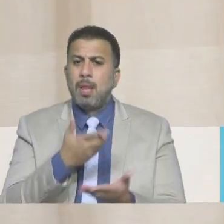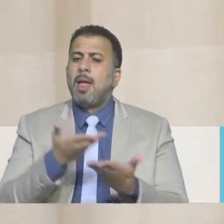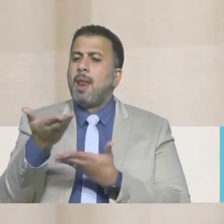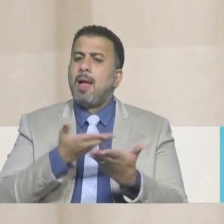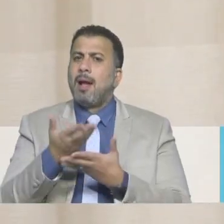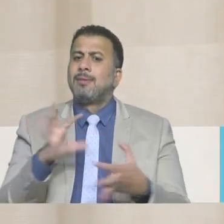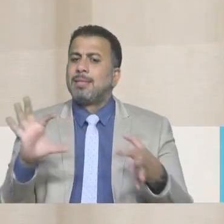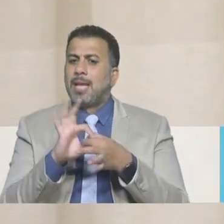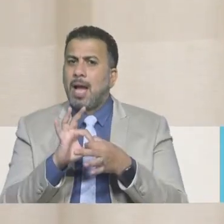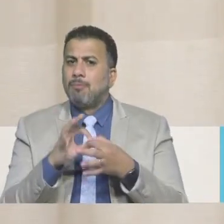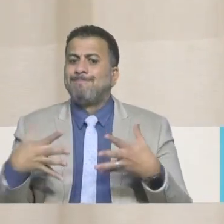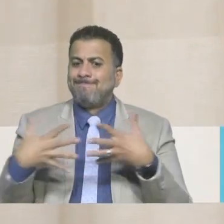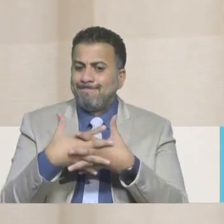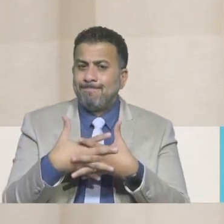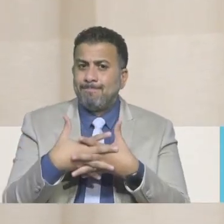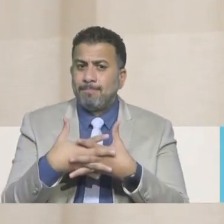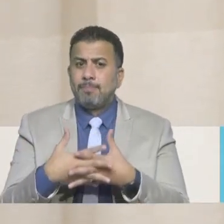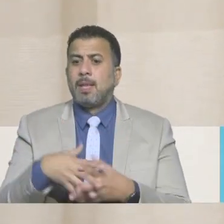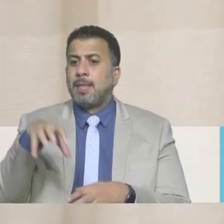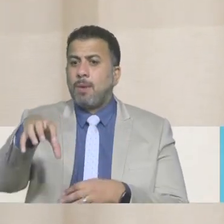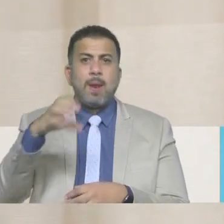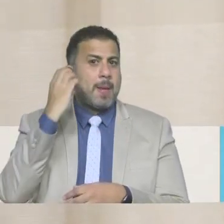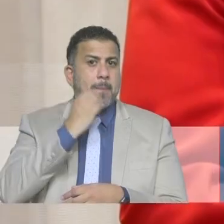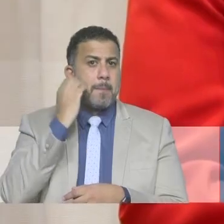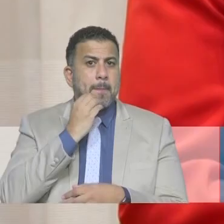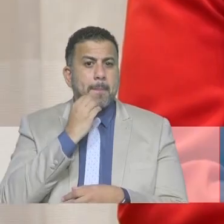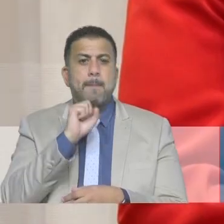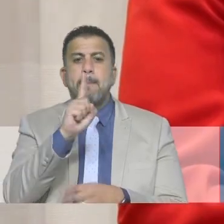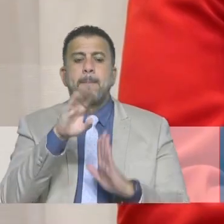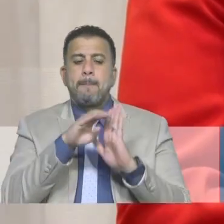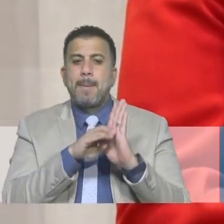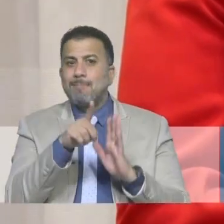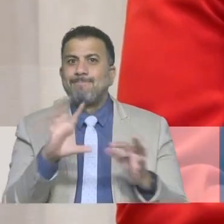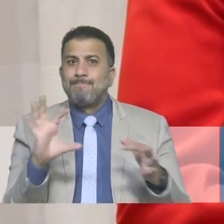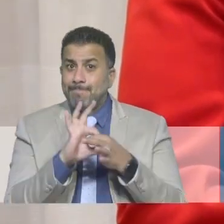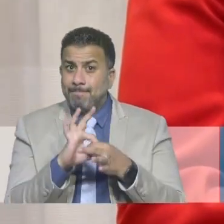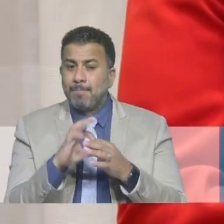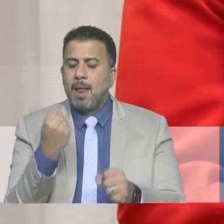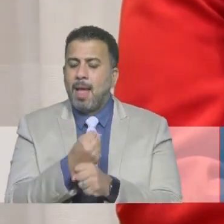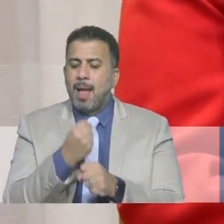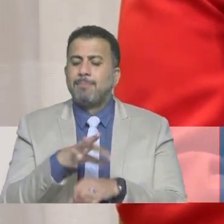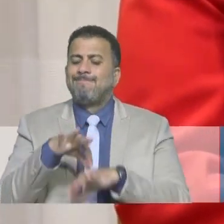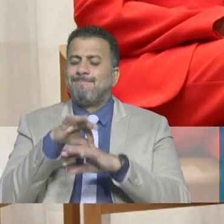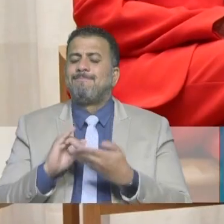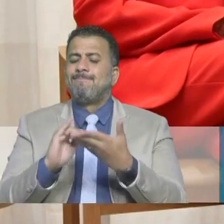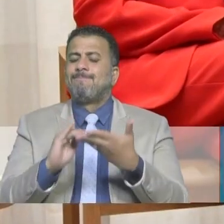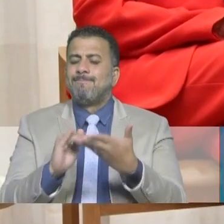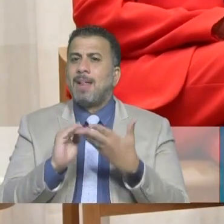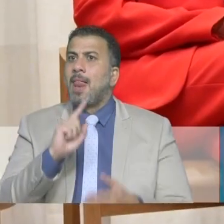التعاون والشراكه الاستراتيجيه بين دوله الامارات والبرنامج على صعيد العمل الانساني العالمي